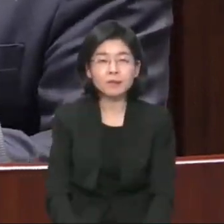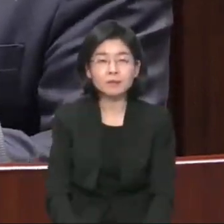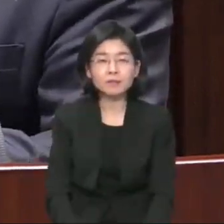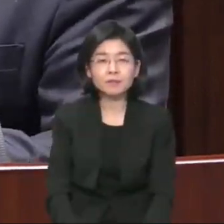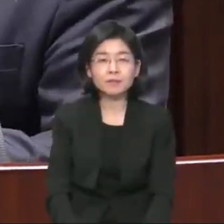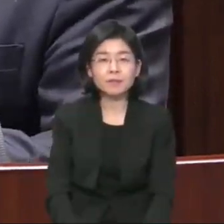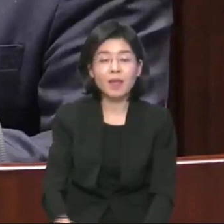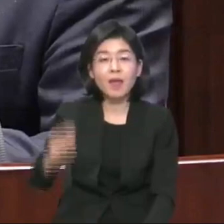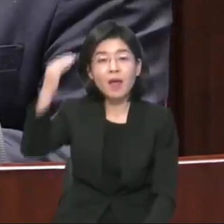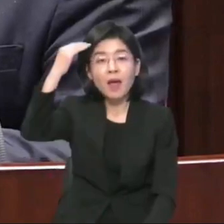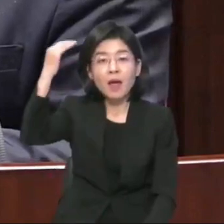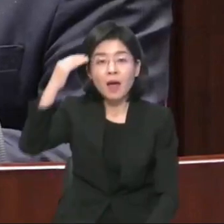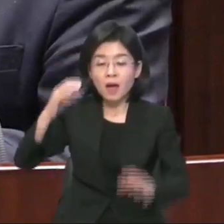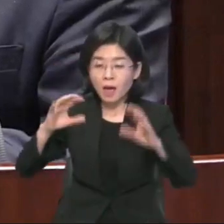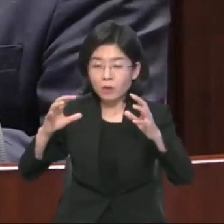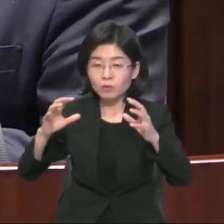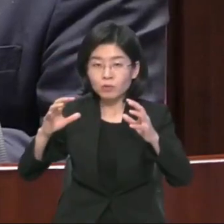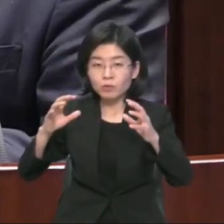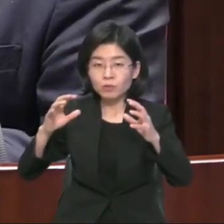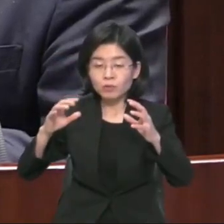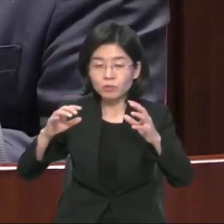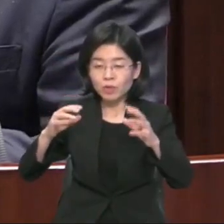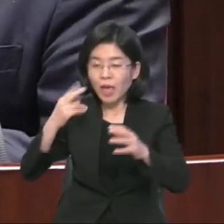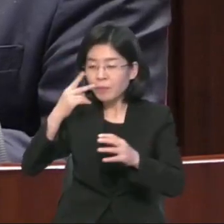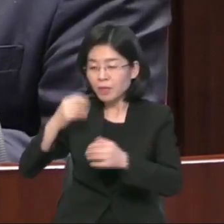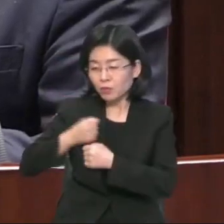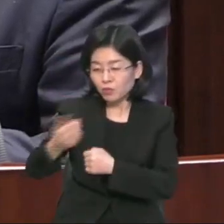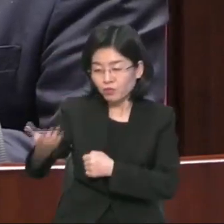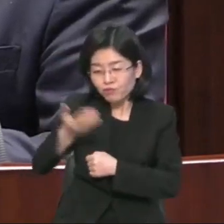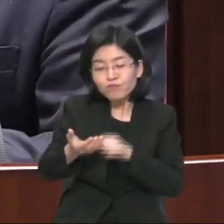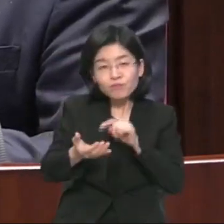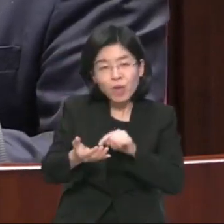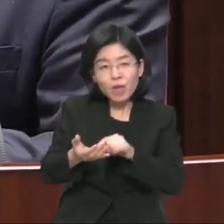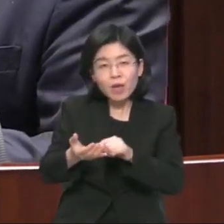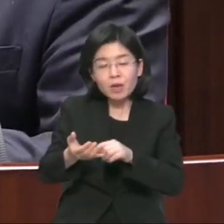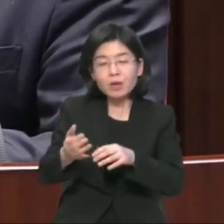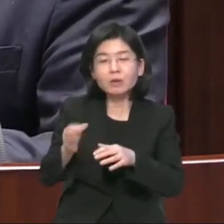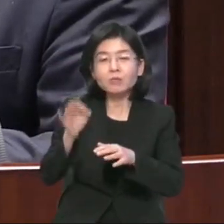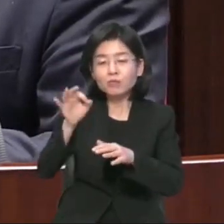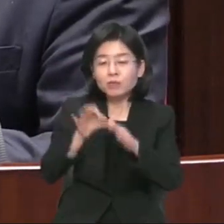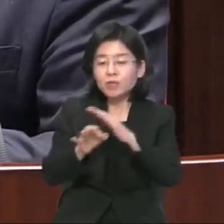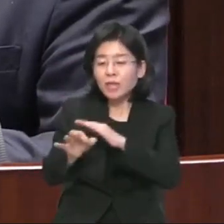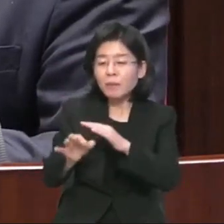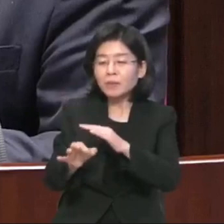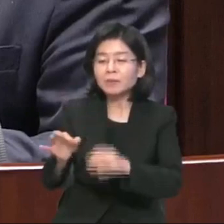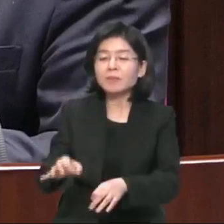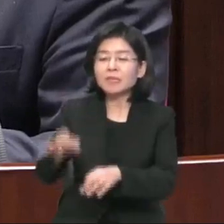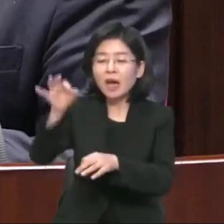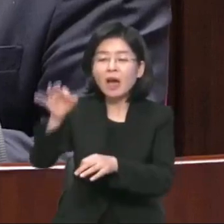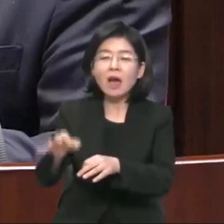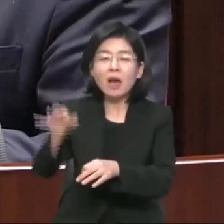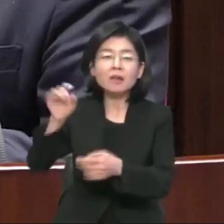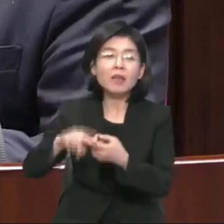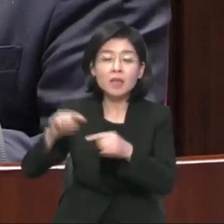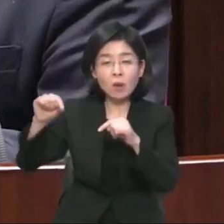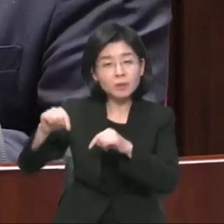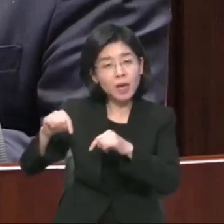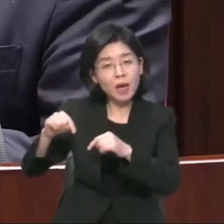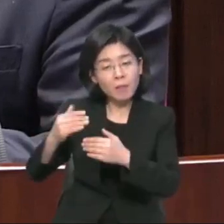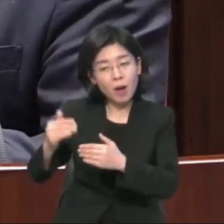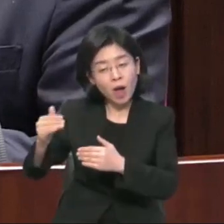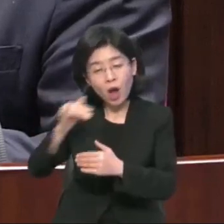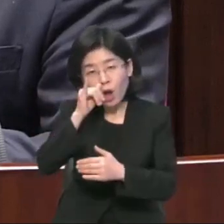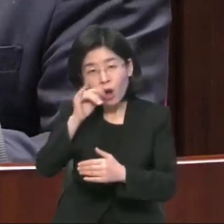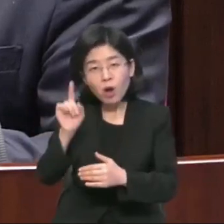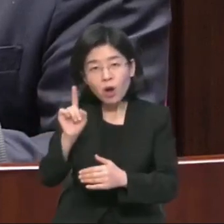방위비 분담금 지금 조 바이든 정부 들어왔는데 네. 어떻게 진척이 되고 있습니까, 협상이? 예. 그